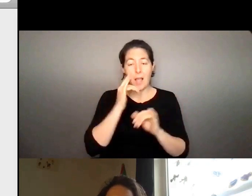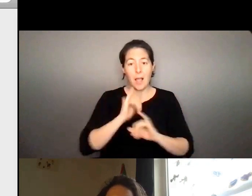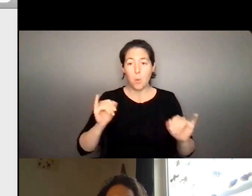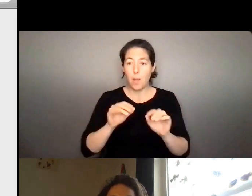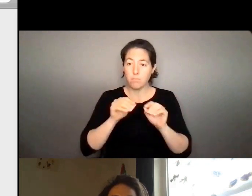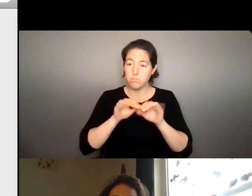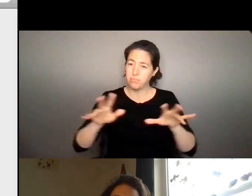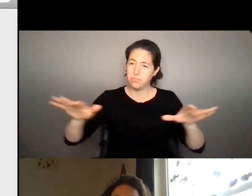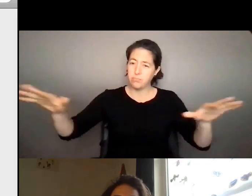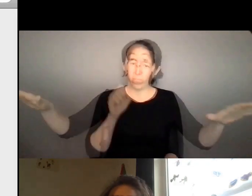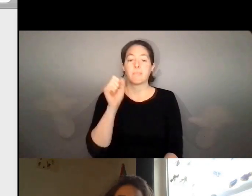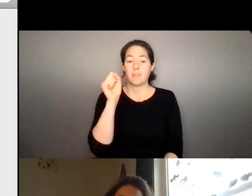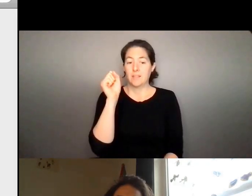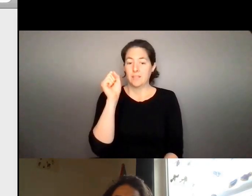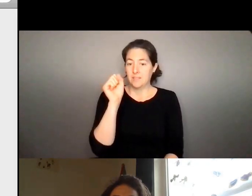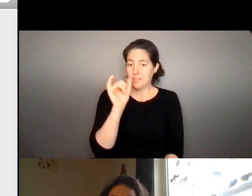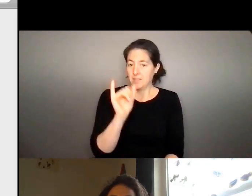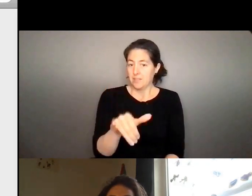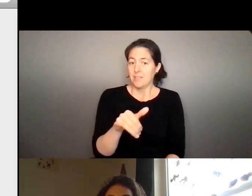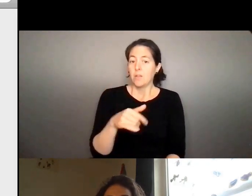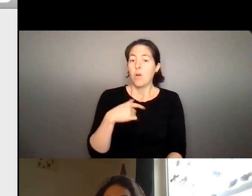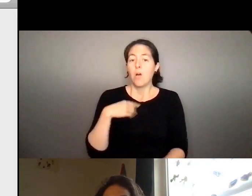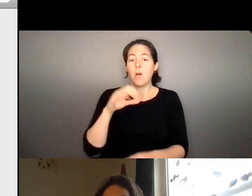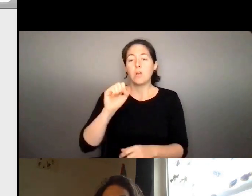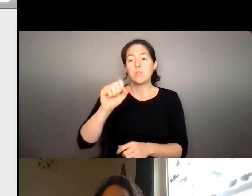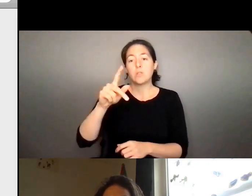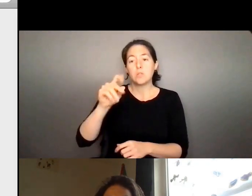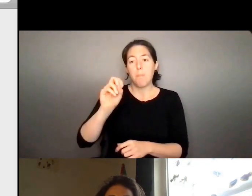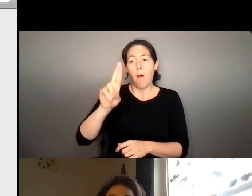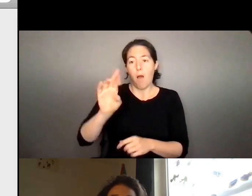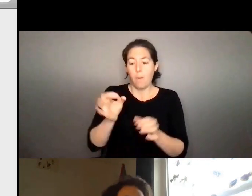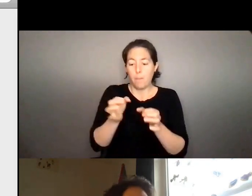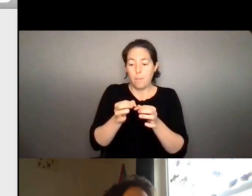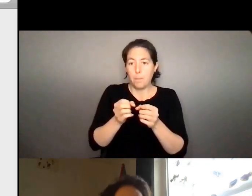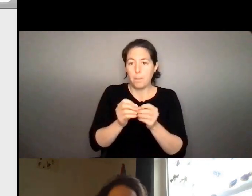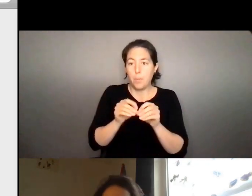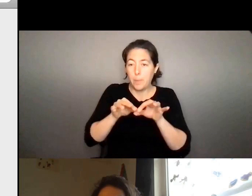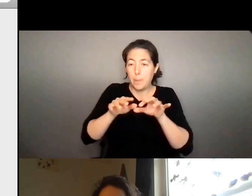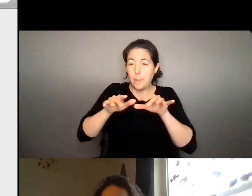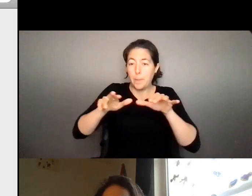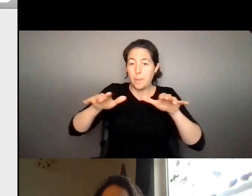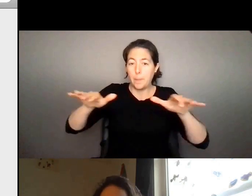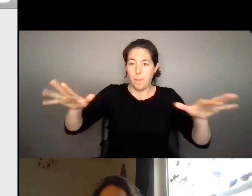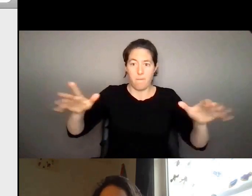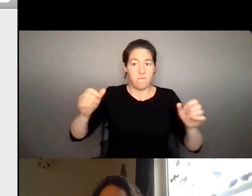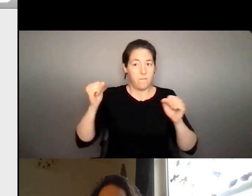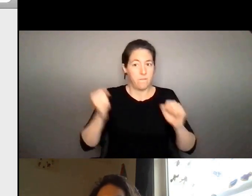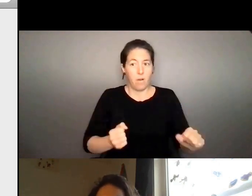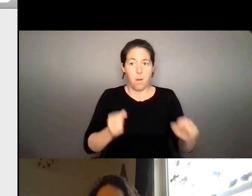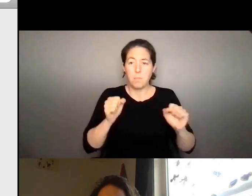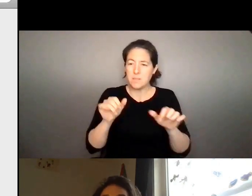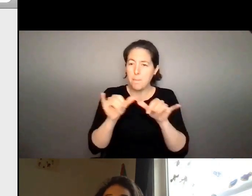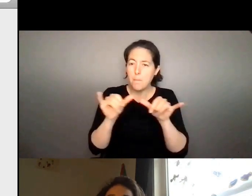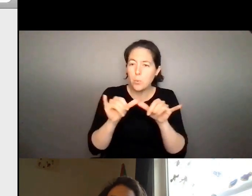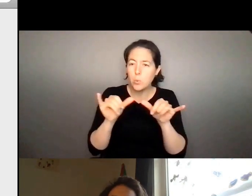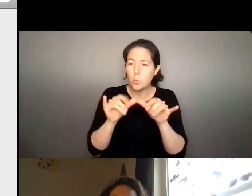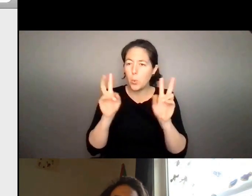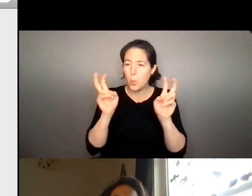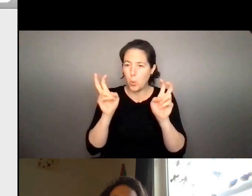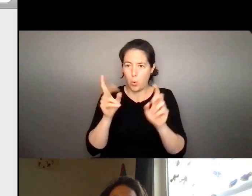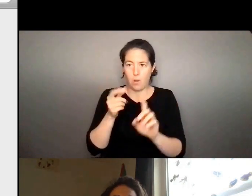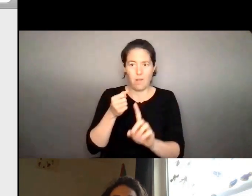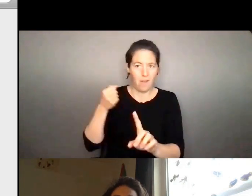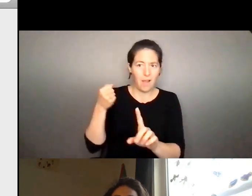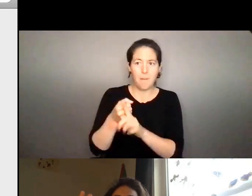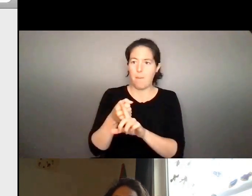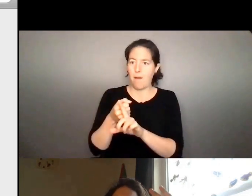propulsée avec une grande force. Ceci dit, il y a ces spores-là qui sont propulsés très fortement, donc on peut mesurer là, à certains moments l'impact des